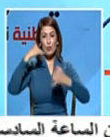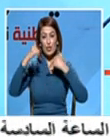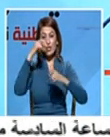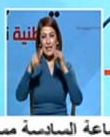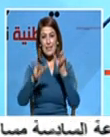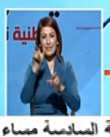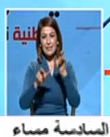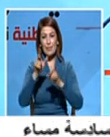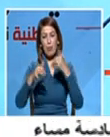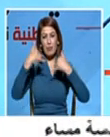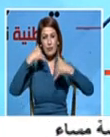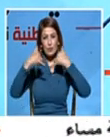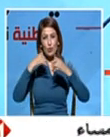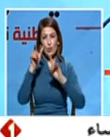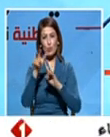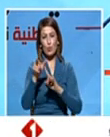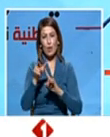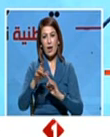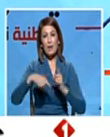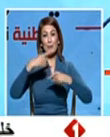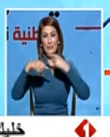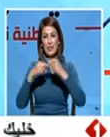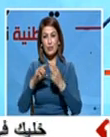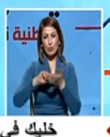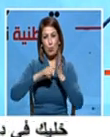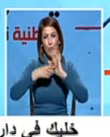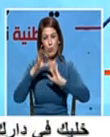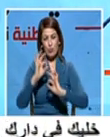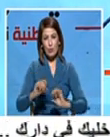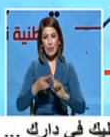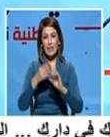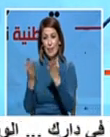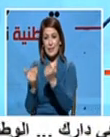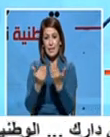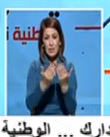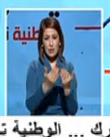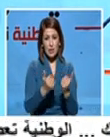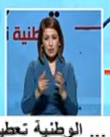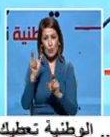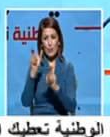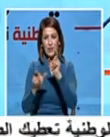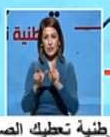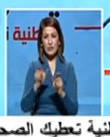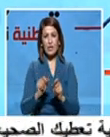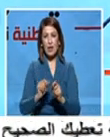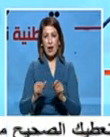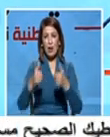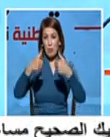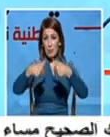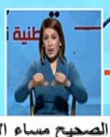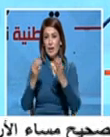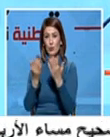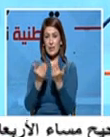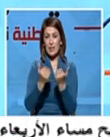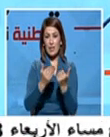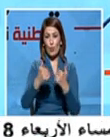بنا، دونك ما نجمناش ناخذوا لي زابيل الكل بيان سور، فما عباد استناو قصوا، فما عباد قعدوا يستناو،